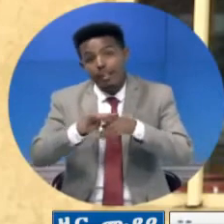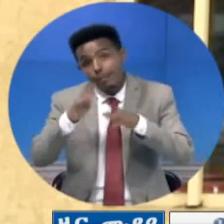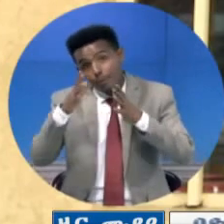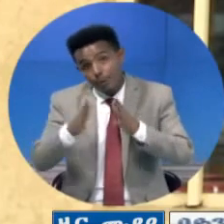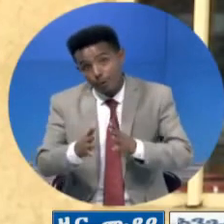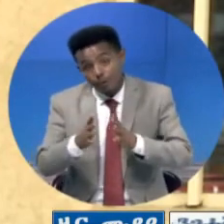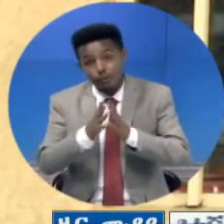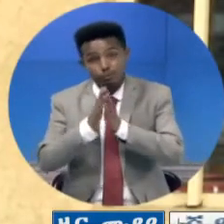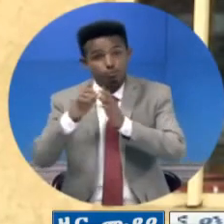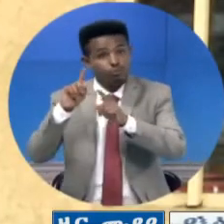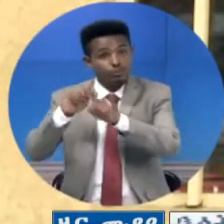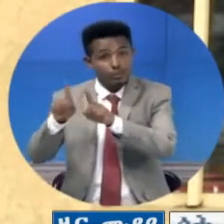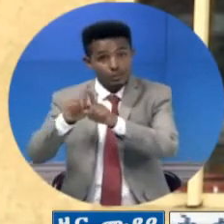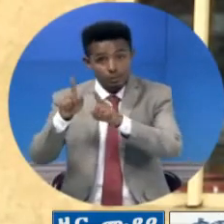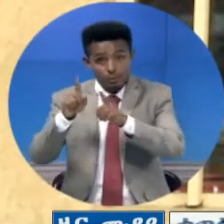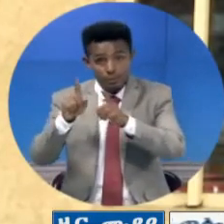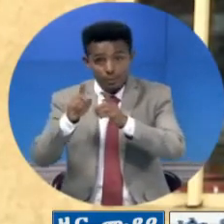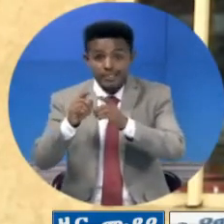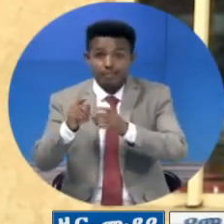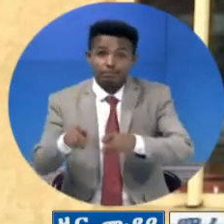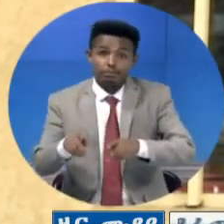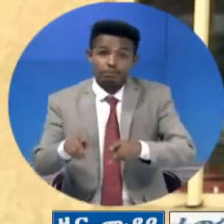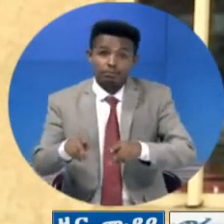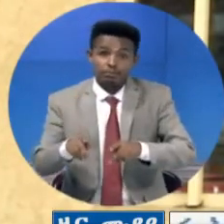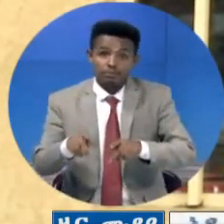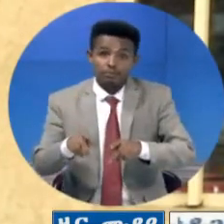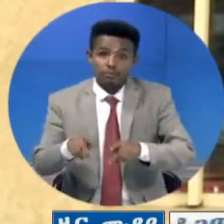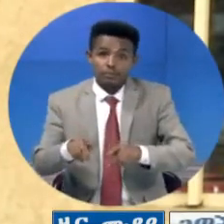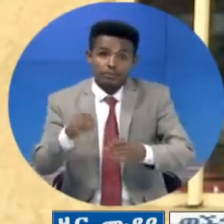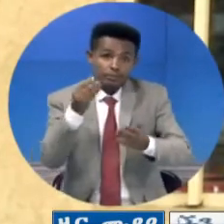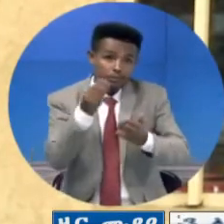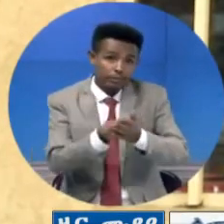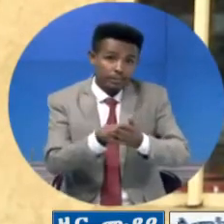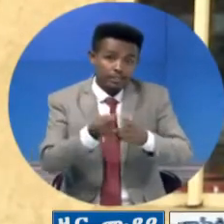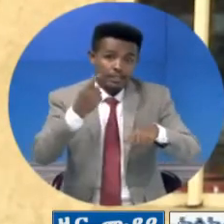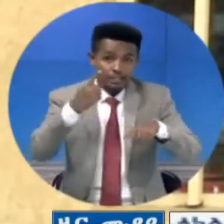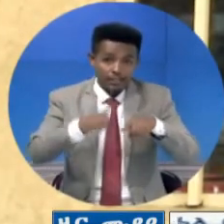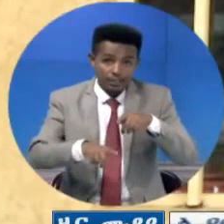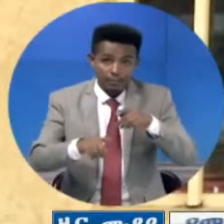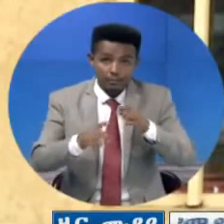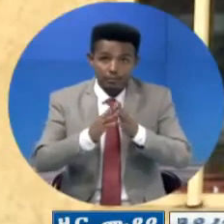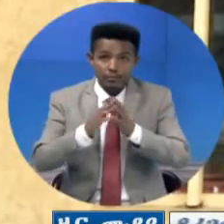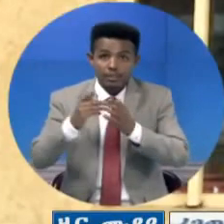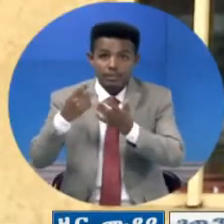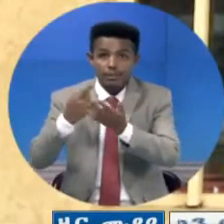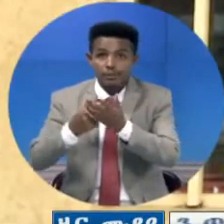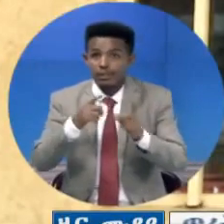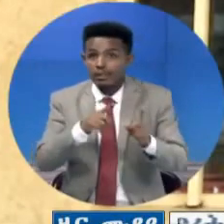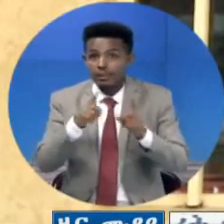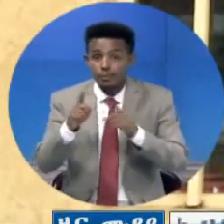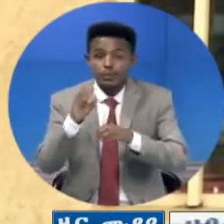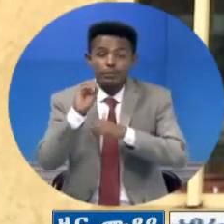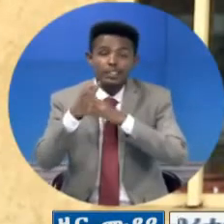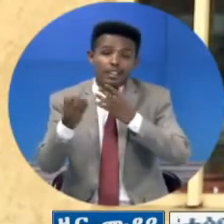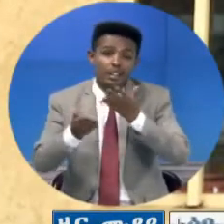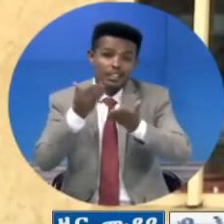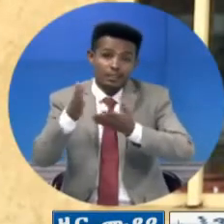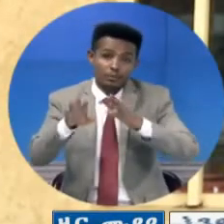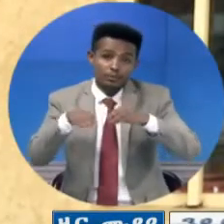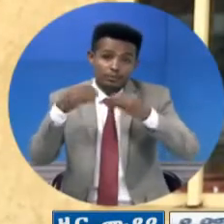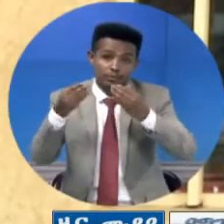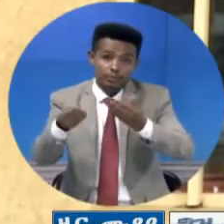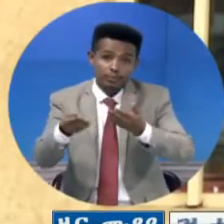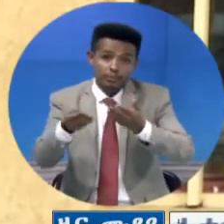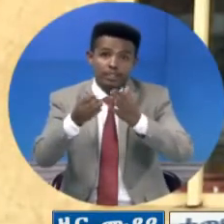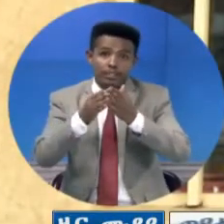አይገዛም። ሁለተኛ የሚሸጡትም ቢሆን ቸርቻሪዎችም ቢሆን ያን ያህል የምክር አገልግሎት በመስጠት ምክንያቱም ጸረተባይ ኬሚካል